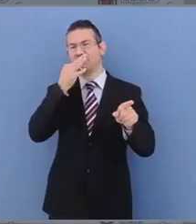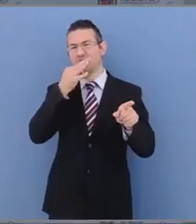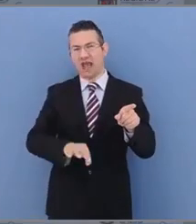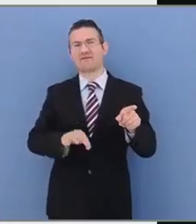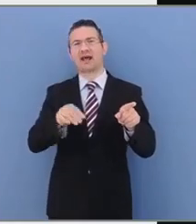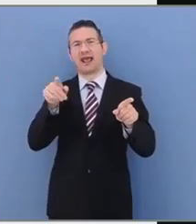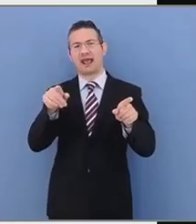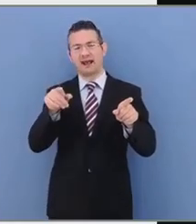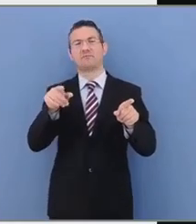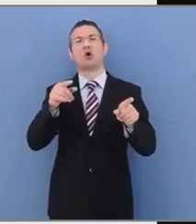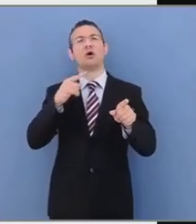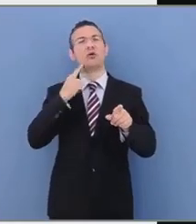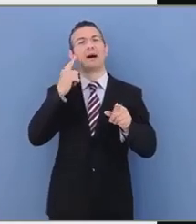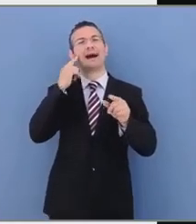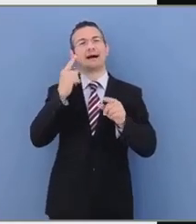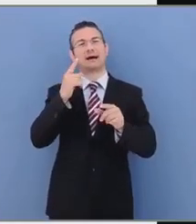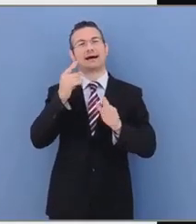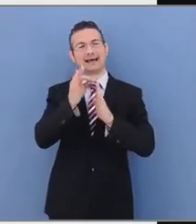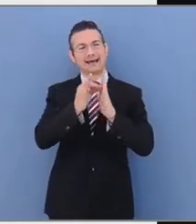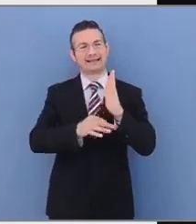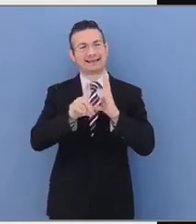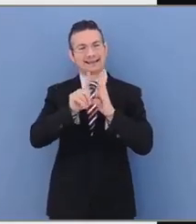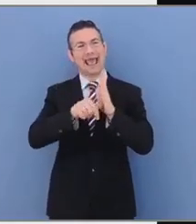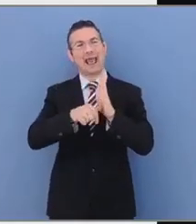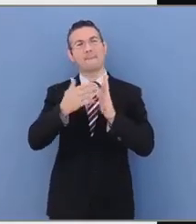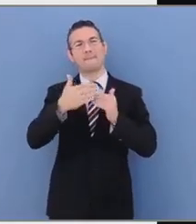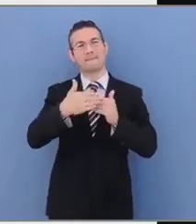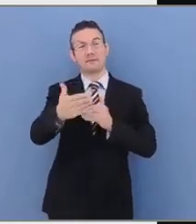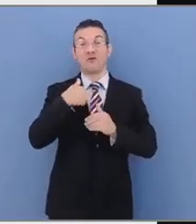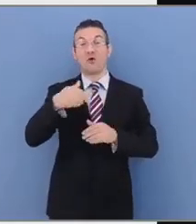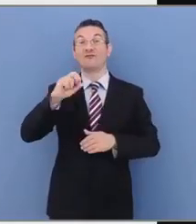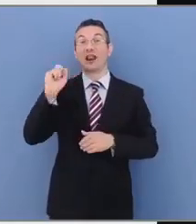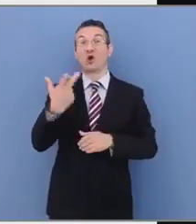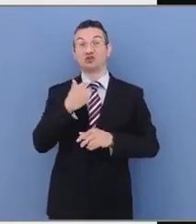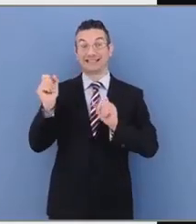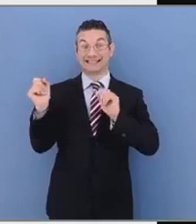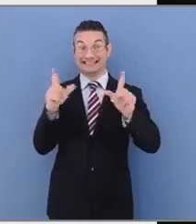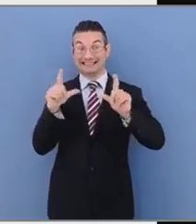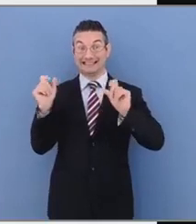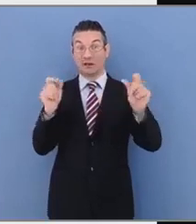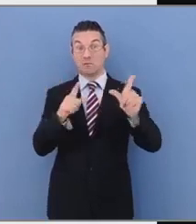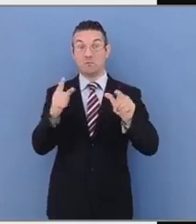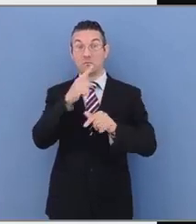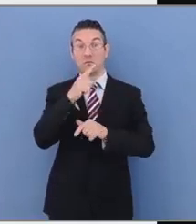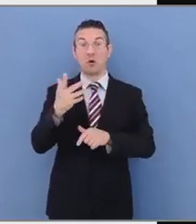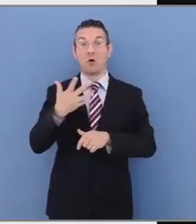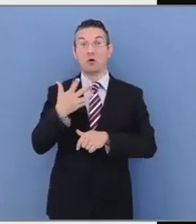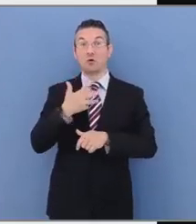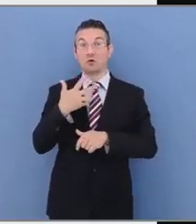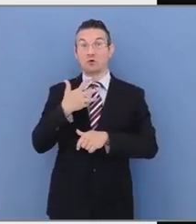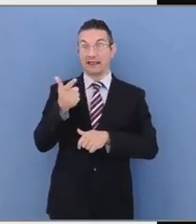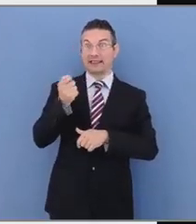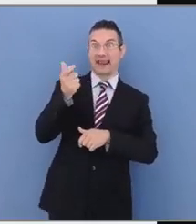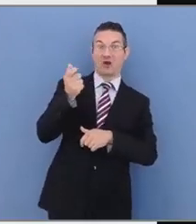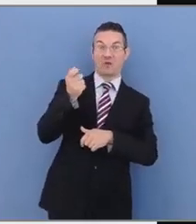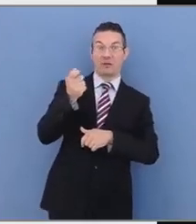nel rispetto dei tempi. Vado velocissimo sulla presentazione, non so se arriva fino lì il telecomando.